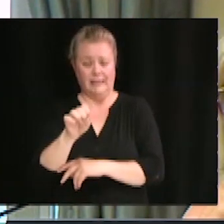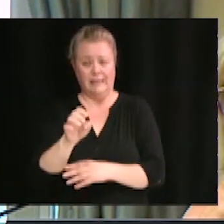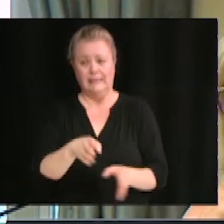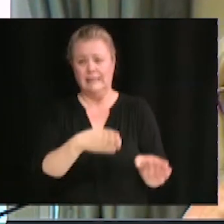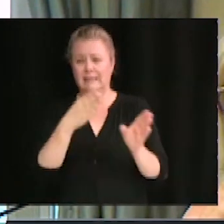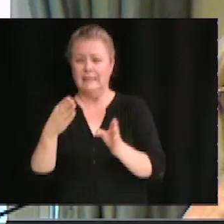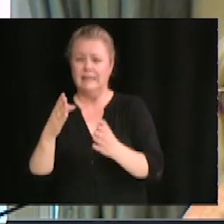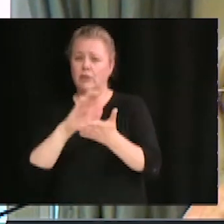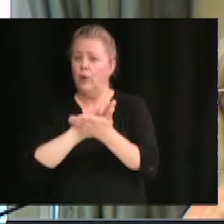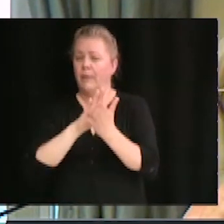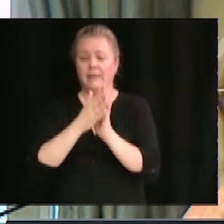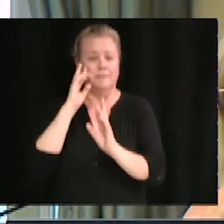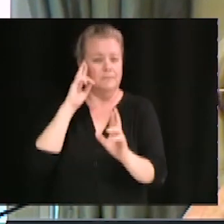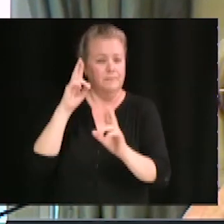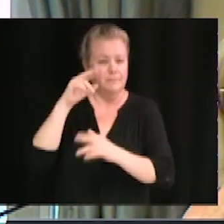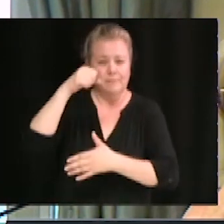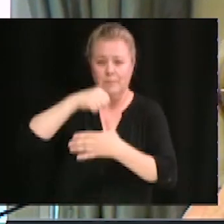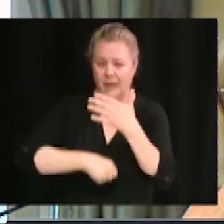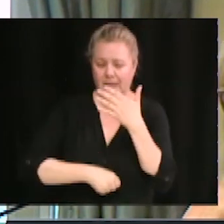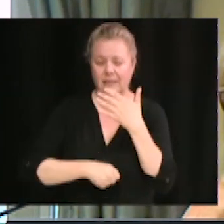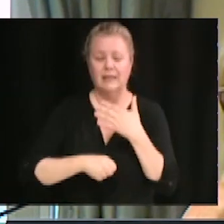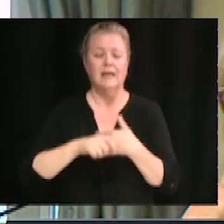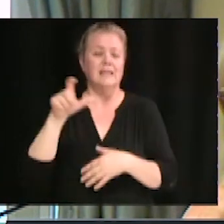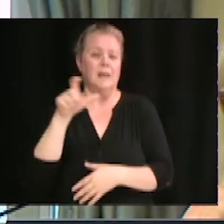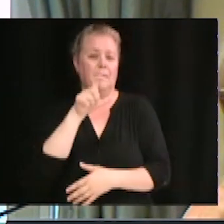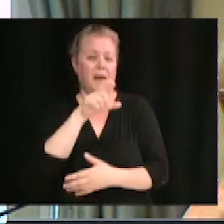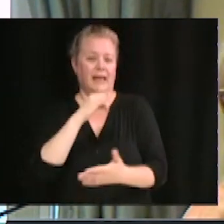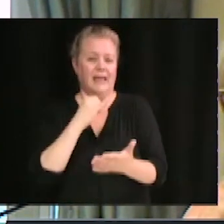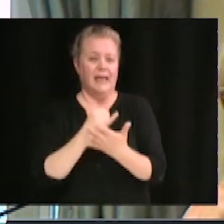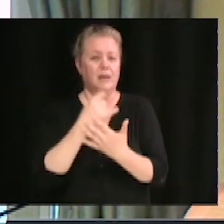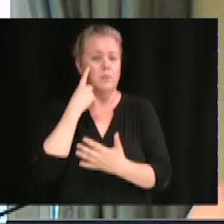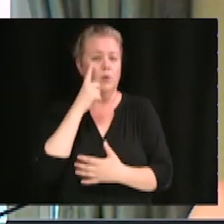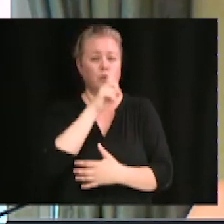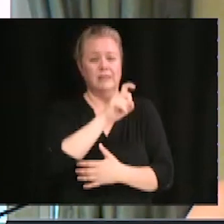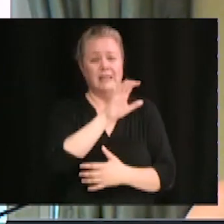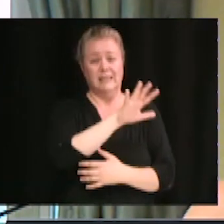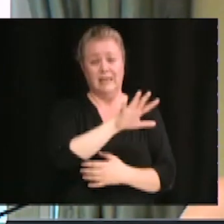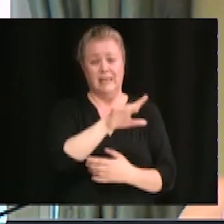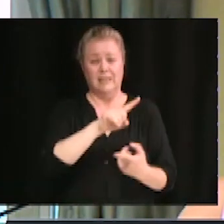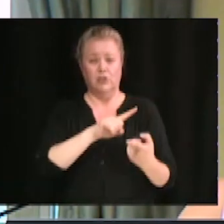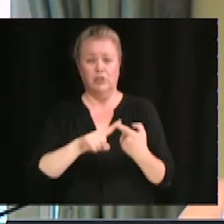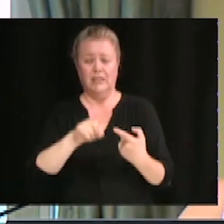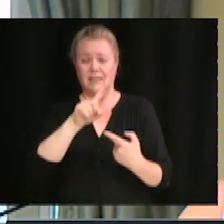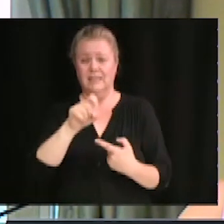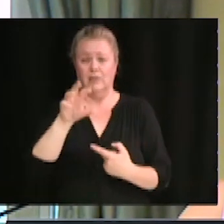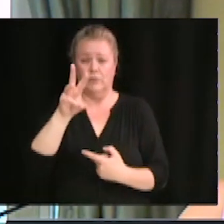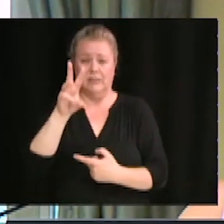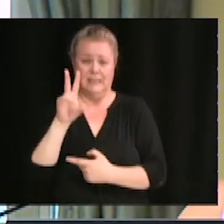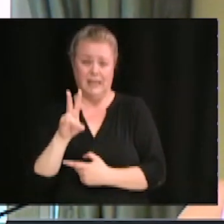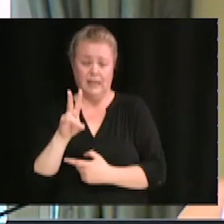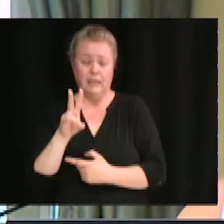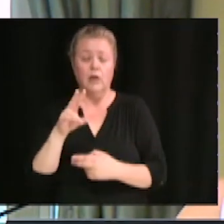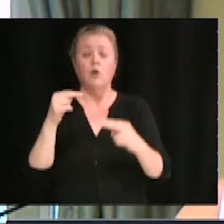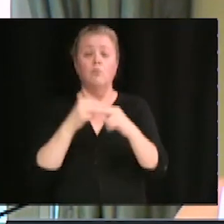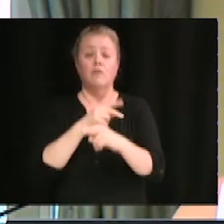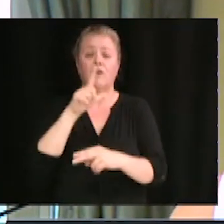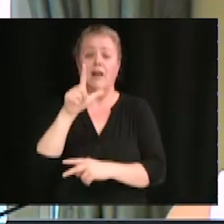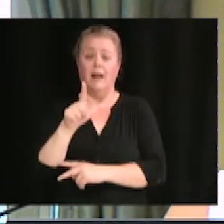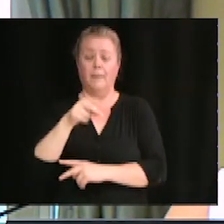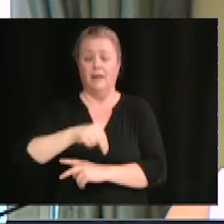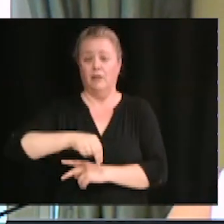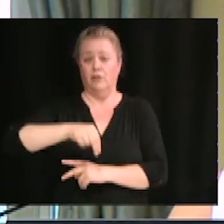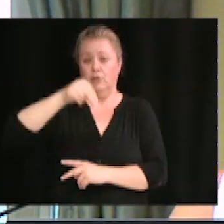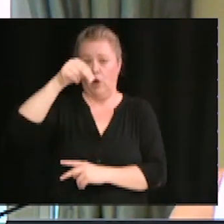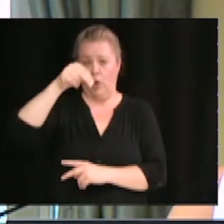-2156 Québec Inc. pour le 155 à 167 boulevard Labénard. Projet de la